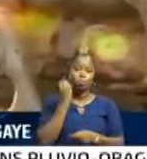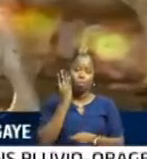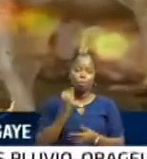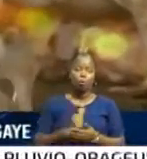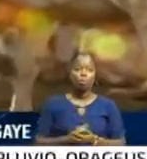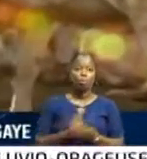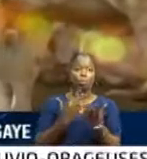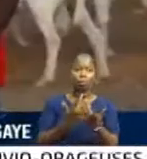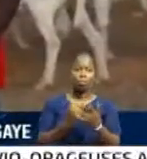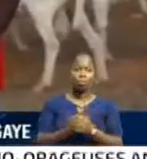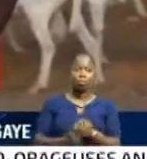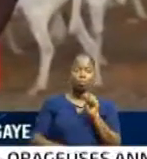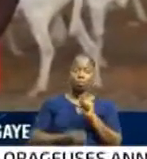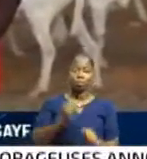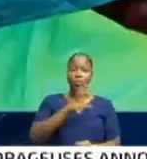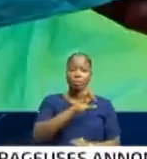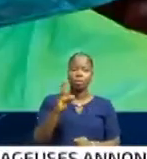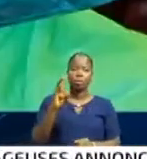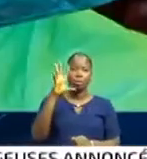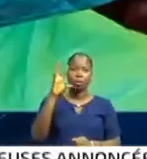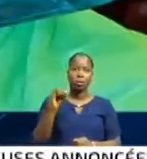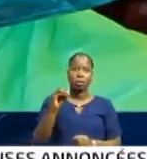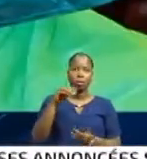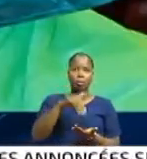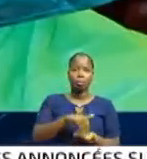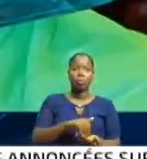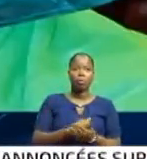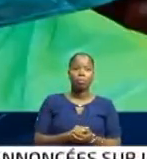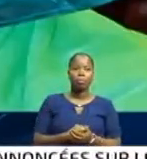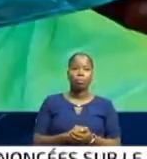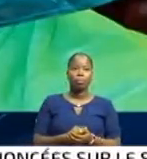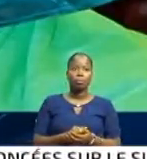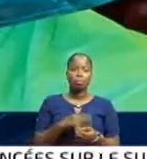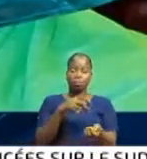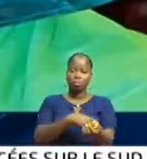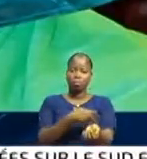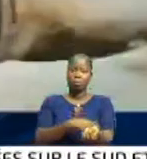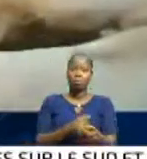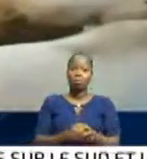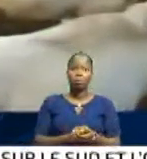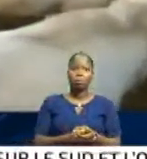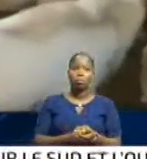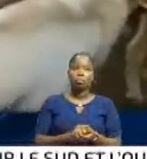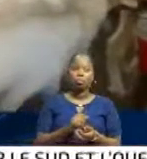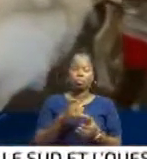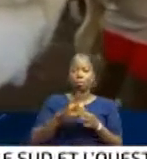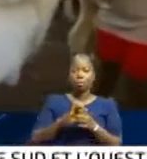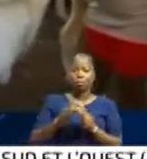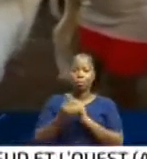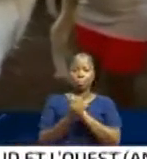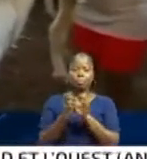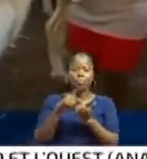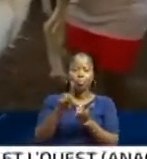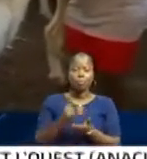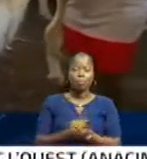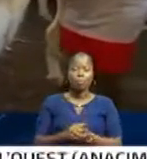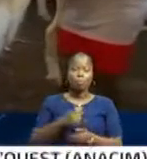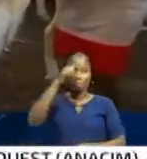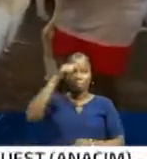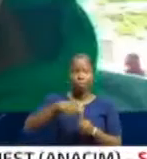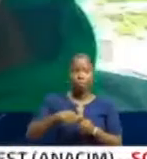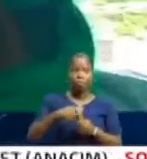attend plus de 750 mille moutons la sortie du ministre ne sera pas sans conséquence et provoquera une flambée du prix de ce petit ruminant à en croire